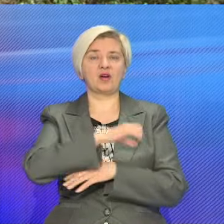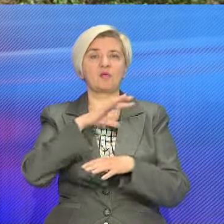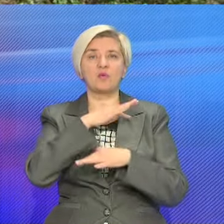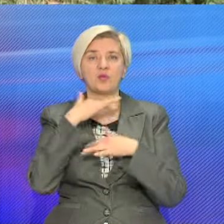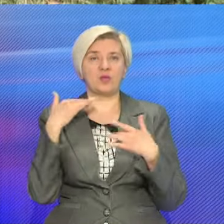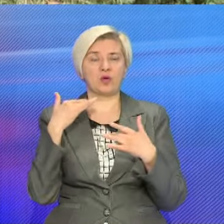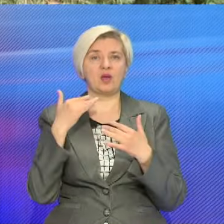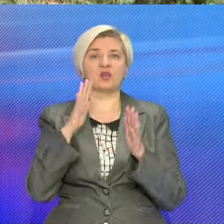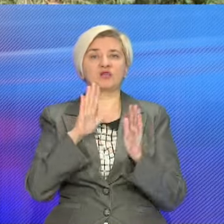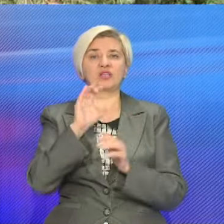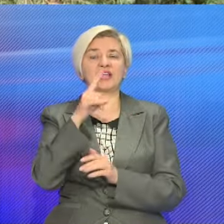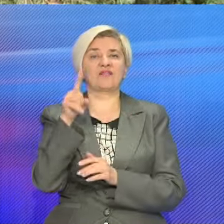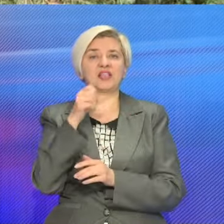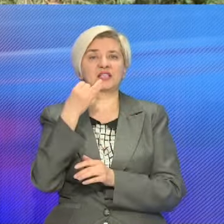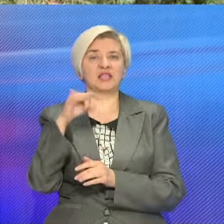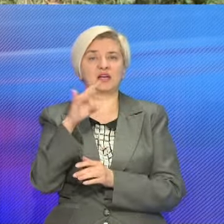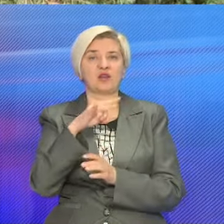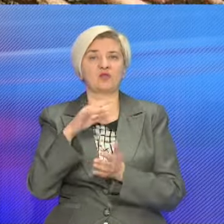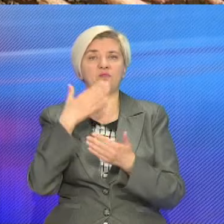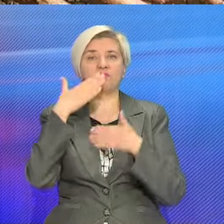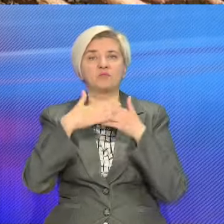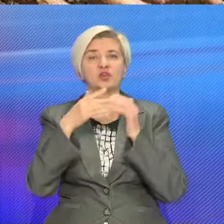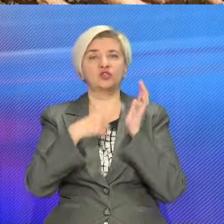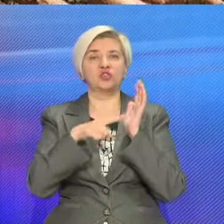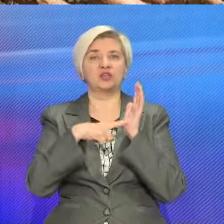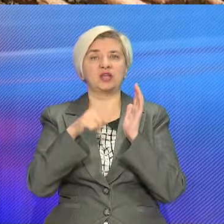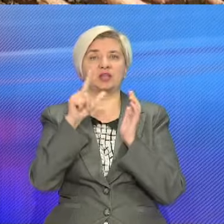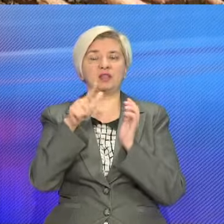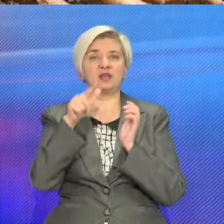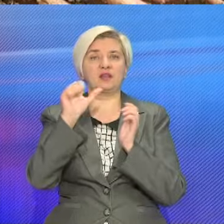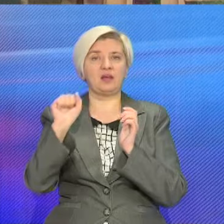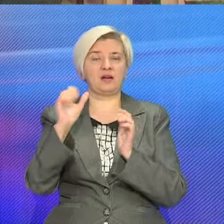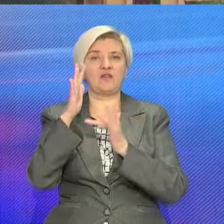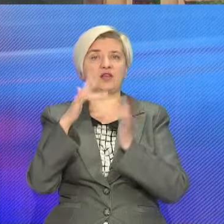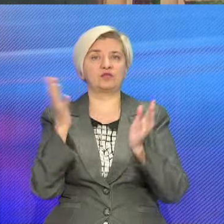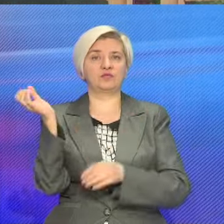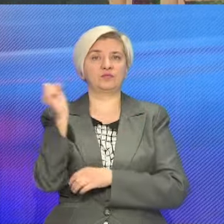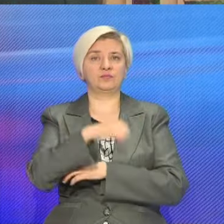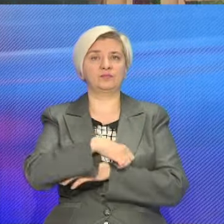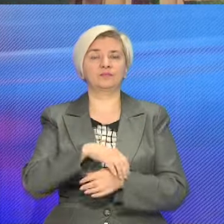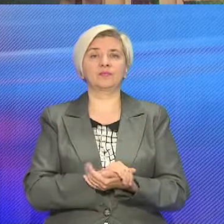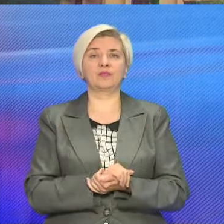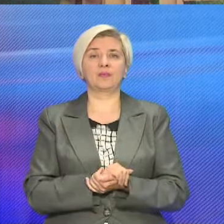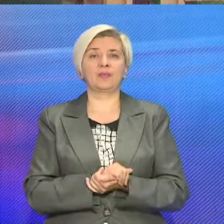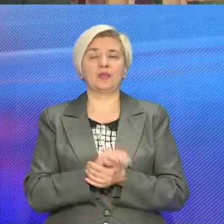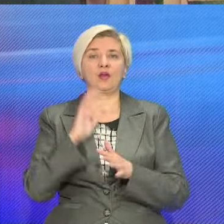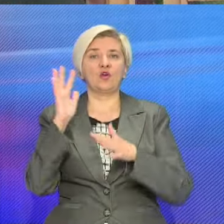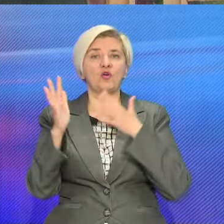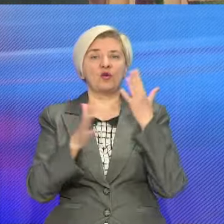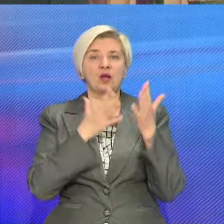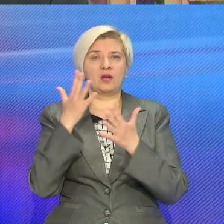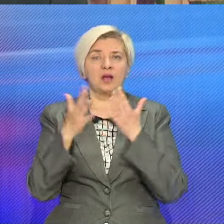излечить. Только у Зельвинском районе поклало 60 гектаров лесу. После прошедших ураганов ветров на территории